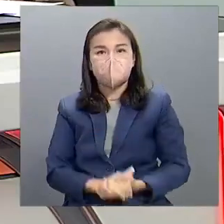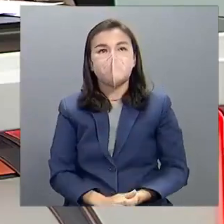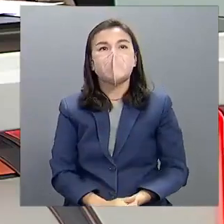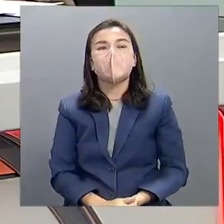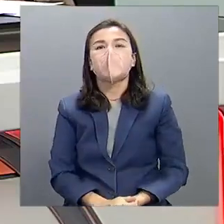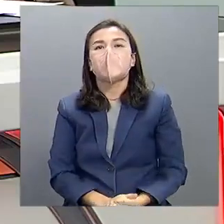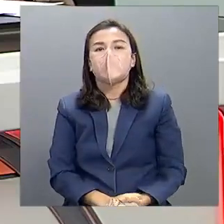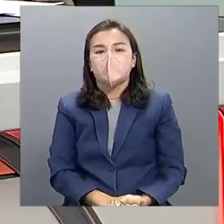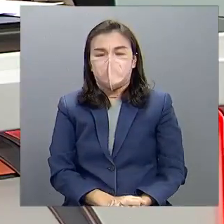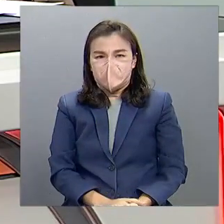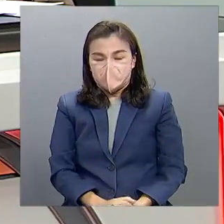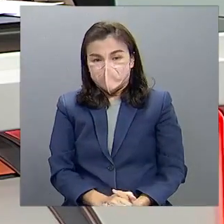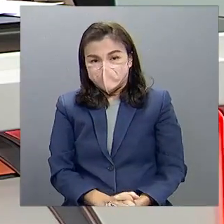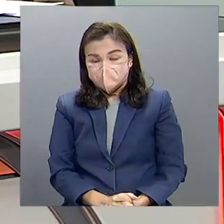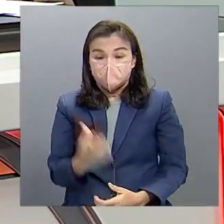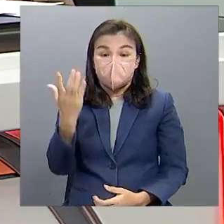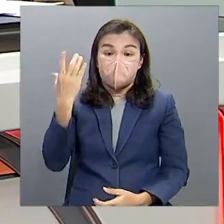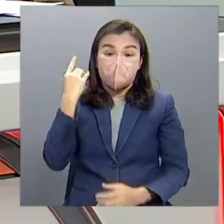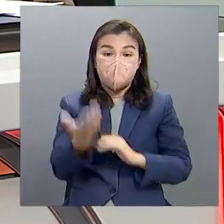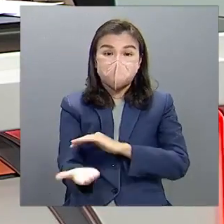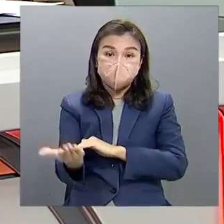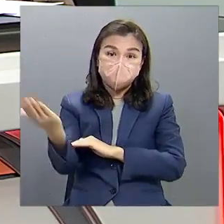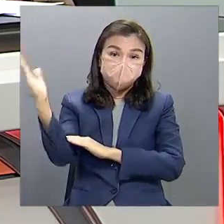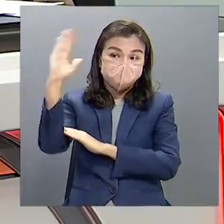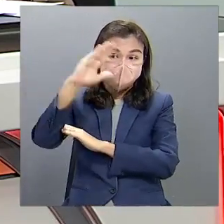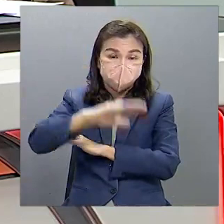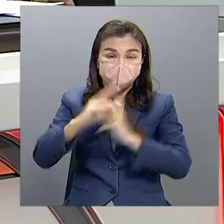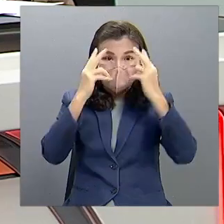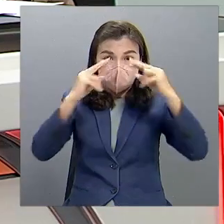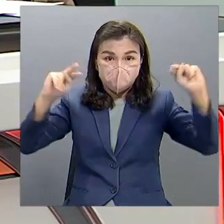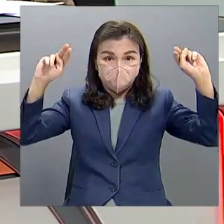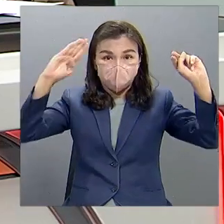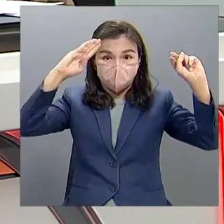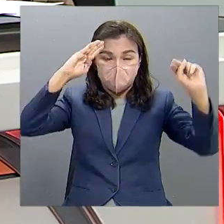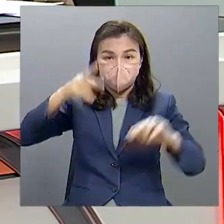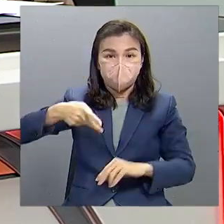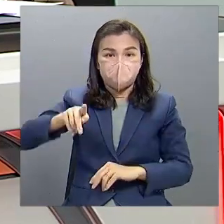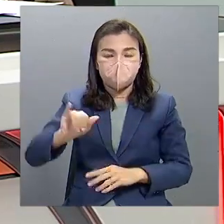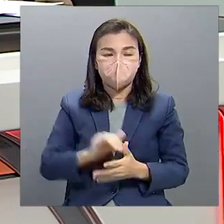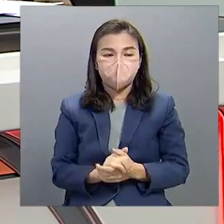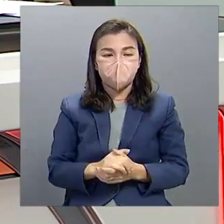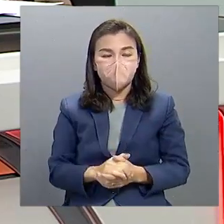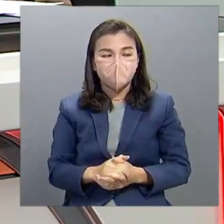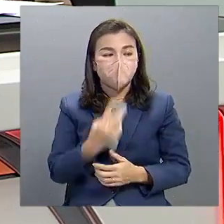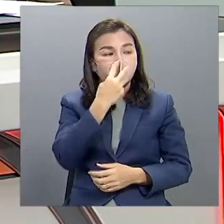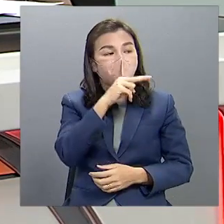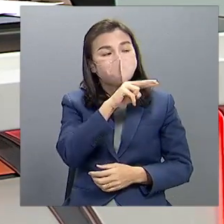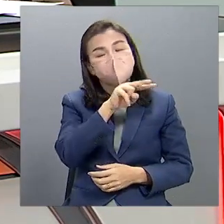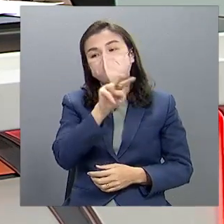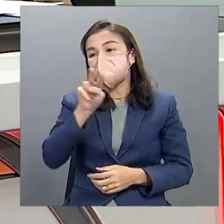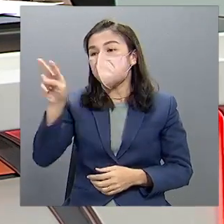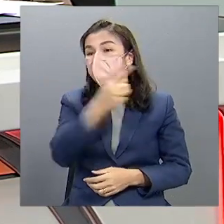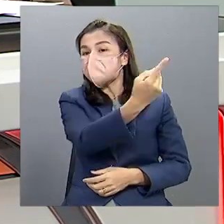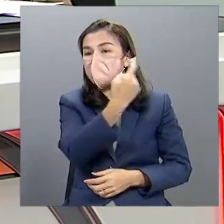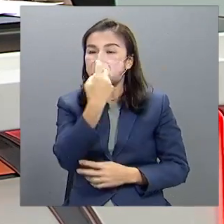คุณผู้ชมตลอดทั้งวันเมื่อวานนี้นะคะพลเอกประยุทธ์จันทร์โอชานายกรัฐมนตรีเมินหน้าหนีเดินเลี่ยงที่จะตอบคำถามประเด็น